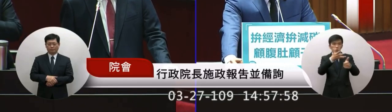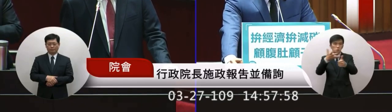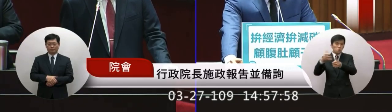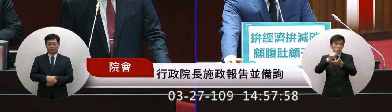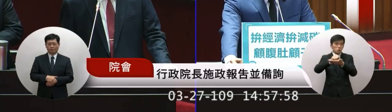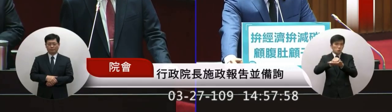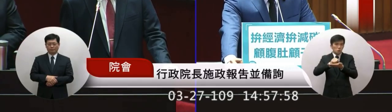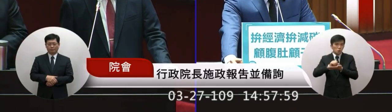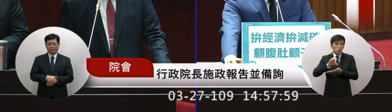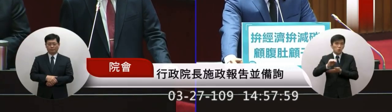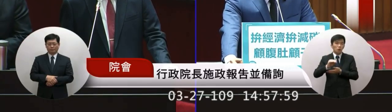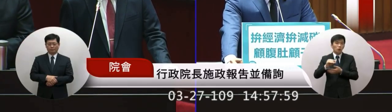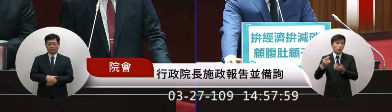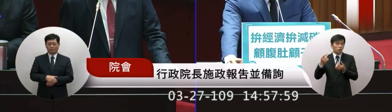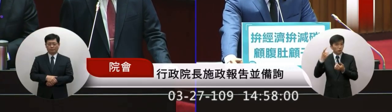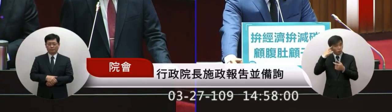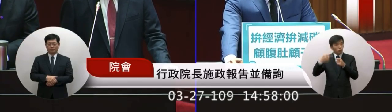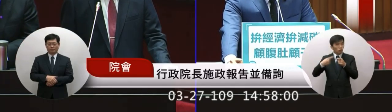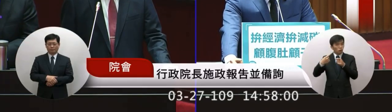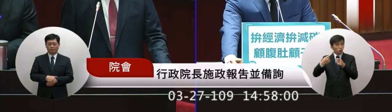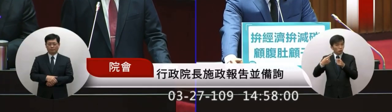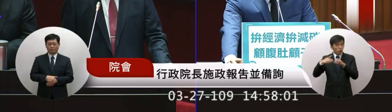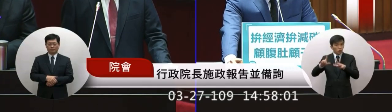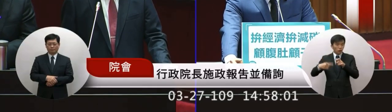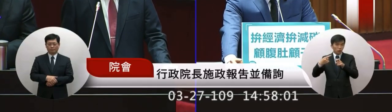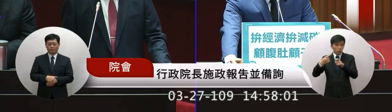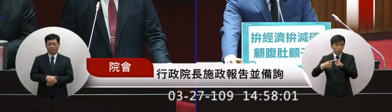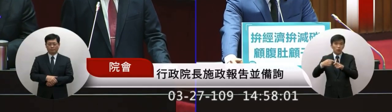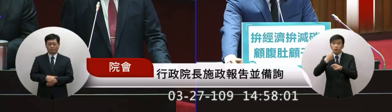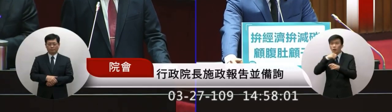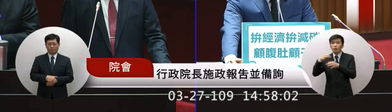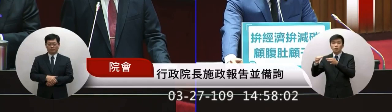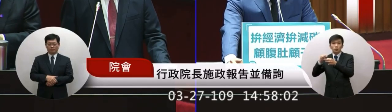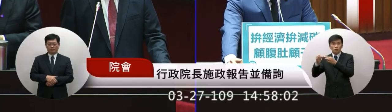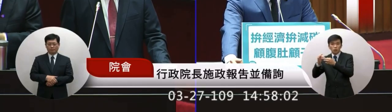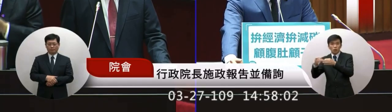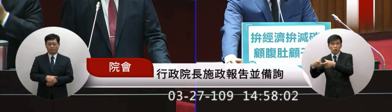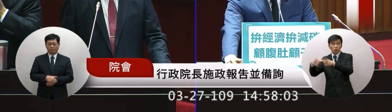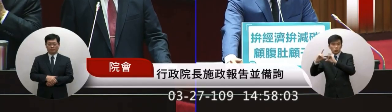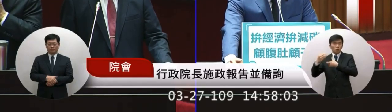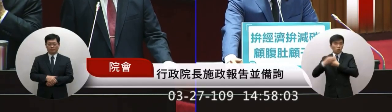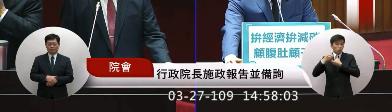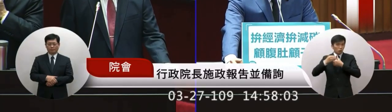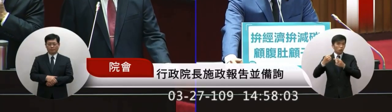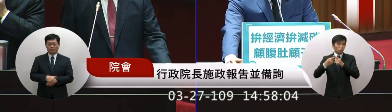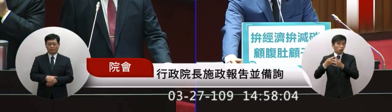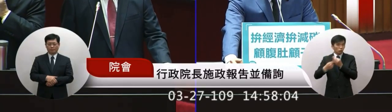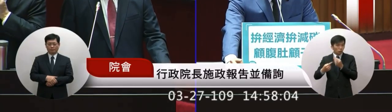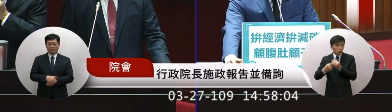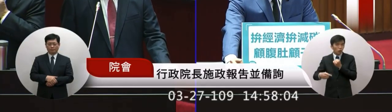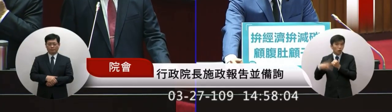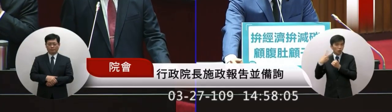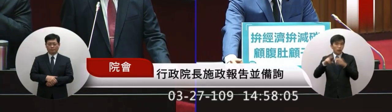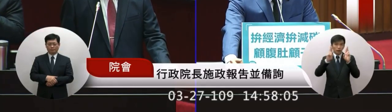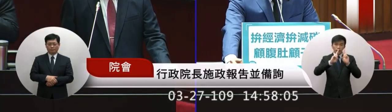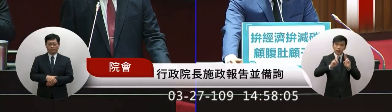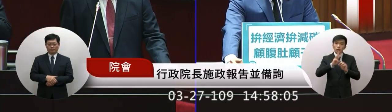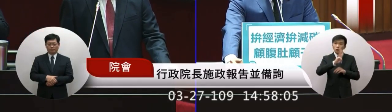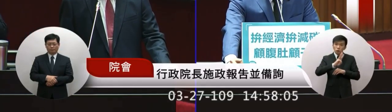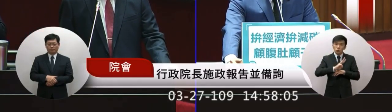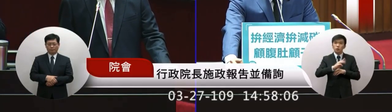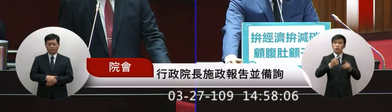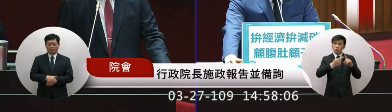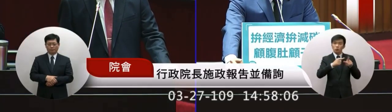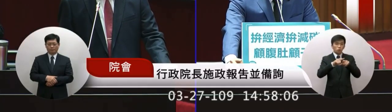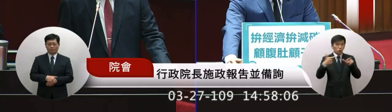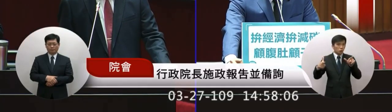今年还有多少台商会回台？但会新增多少用电跟用水？因为五缺的部分还是我们的产业最关心的。那老实